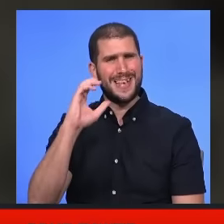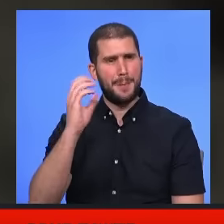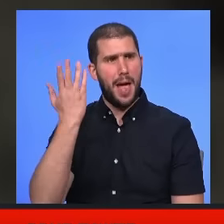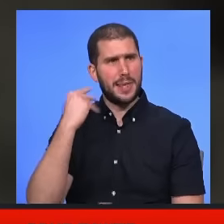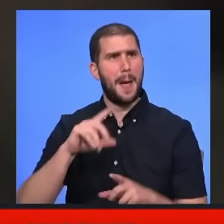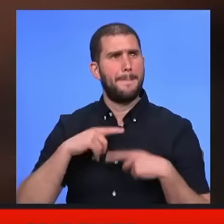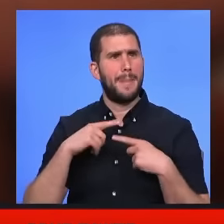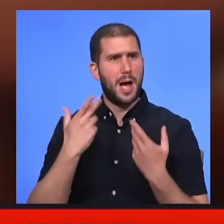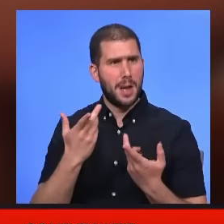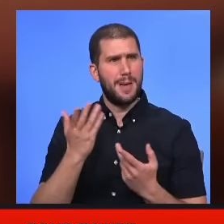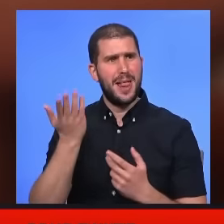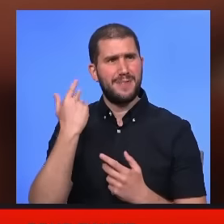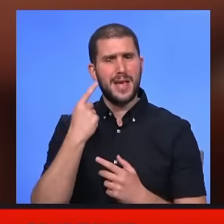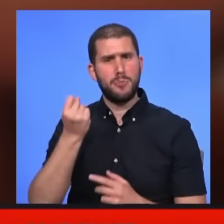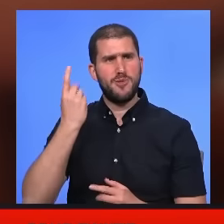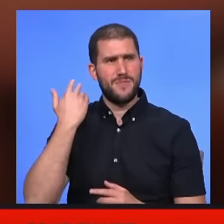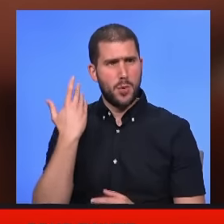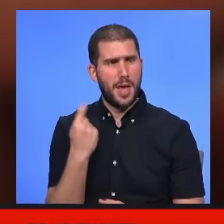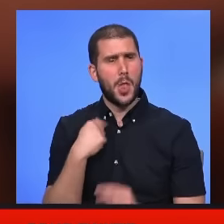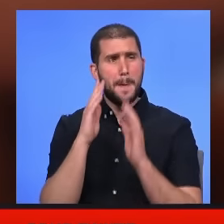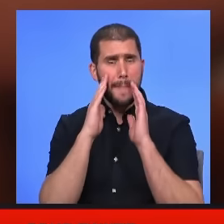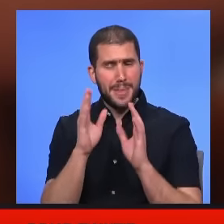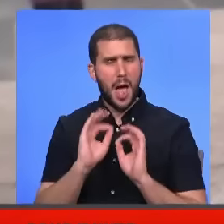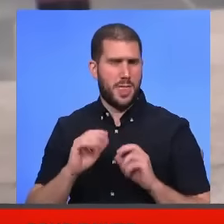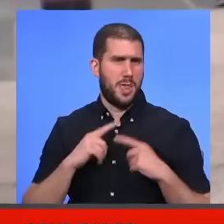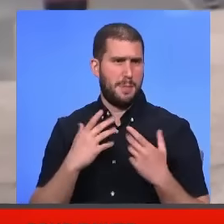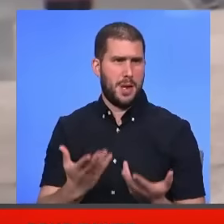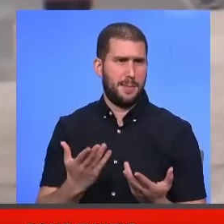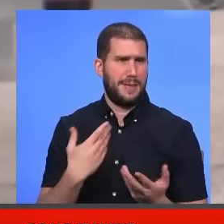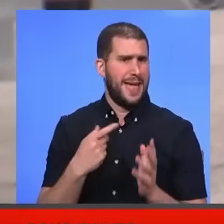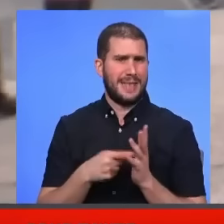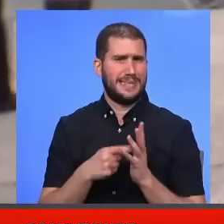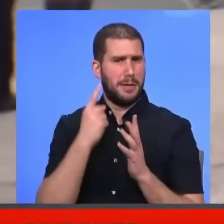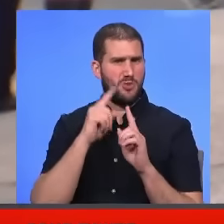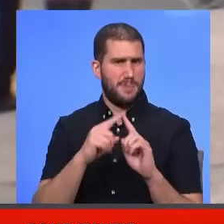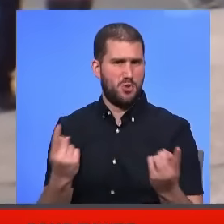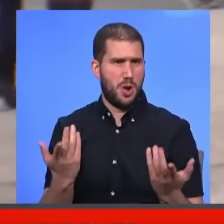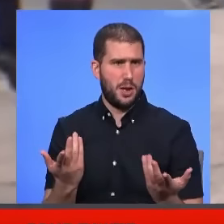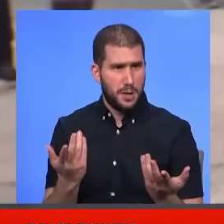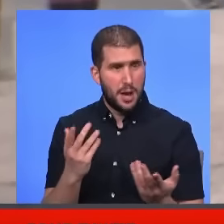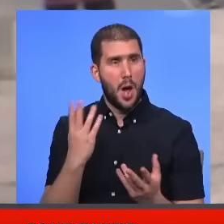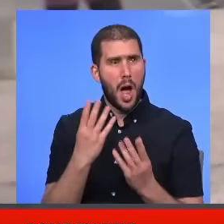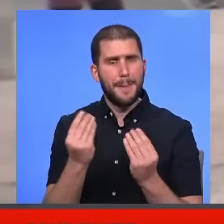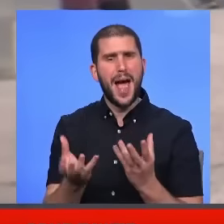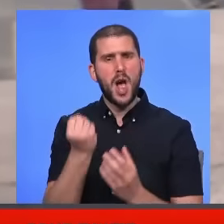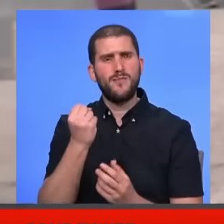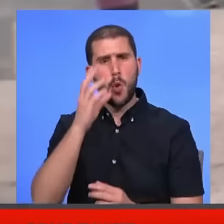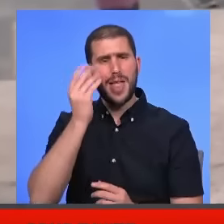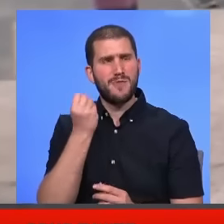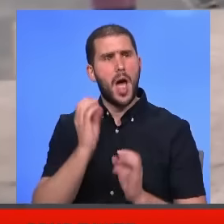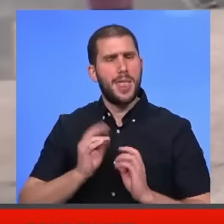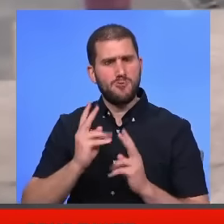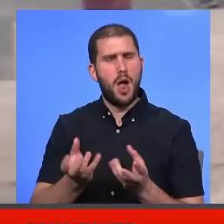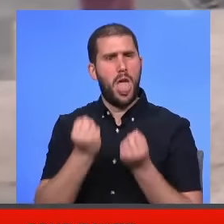שכרמל הייתה בחיים עד לפני כמה שבועות. אנחנו מאמינים שהיא עדיין בחיים, ואין לנו סיבה לחשוב אחרת כרגע. ועוד הרבה חטופות וחטופים שעדיין אפשר